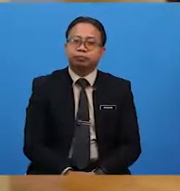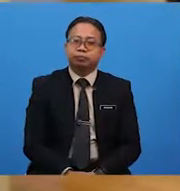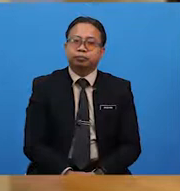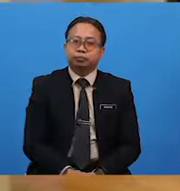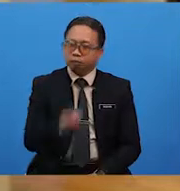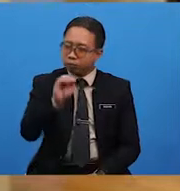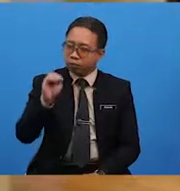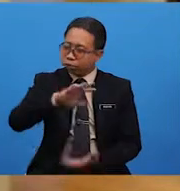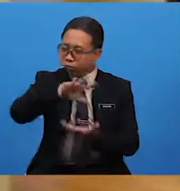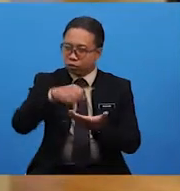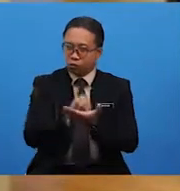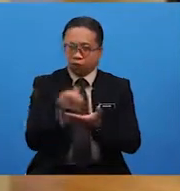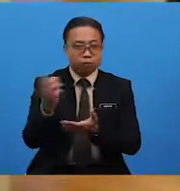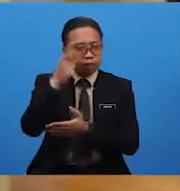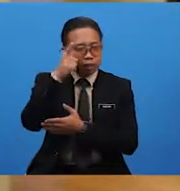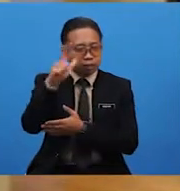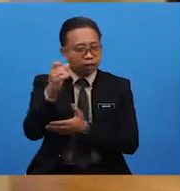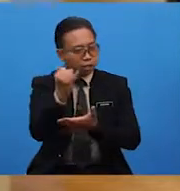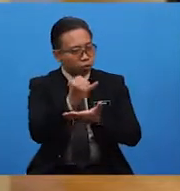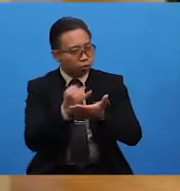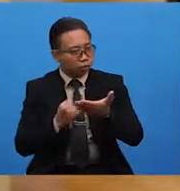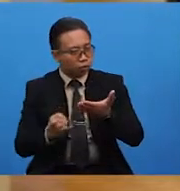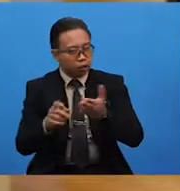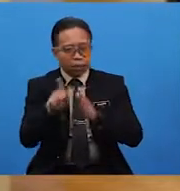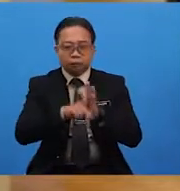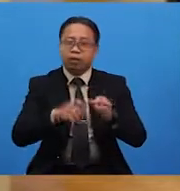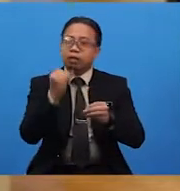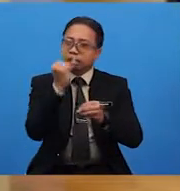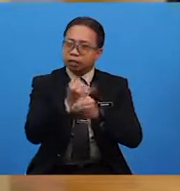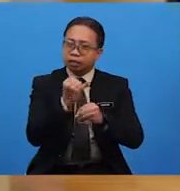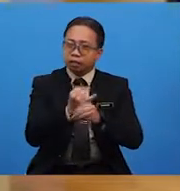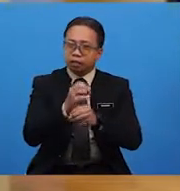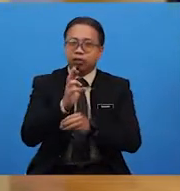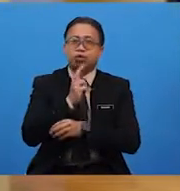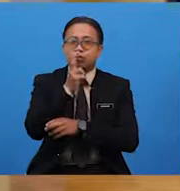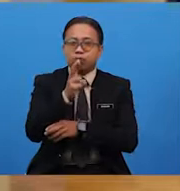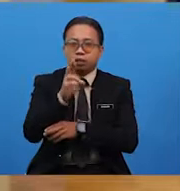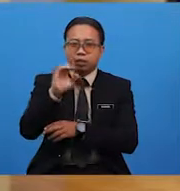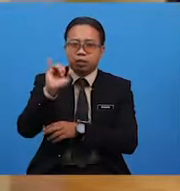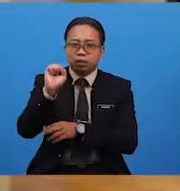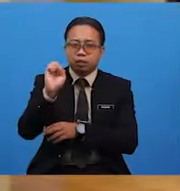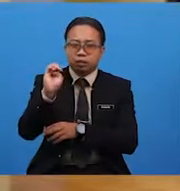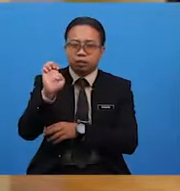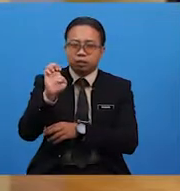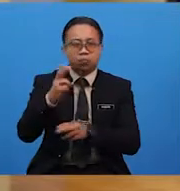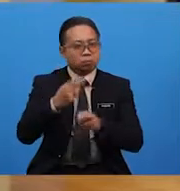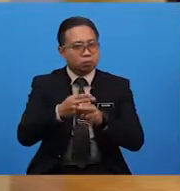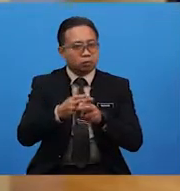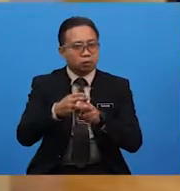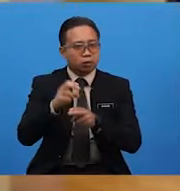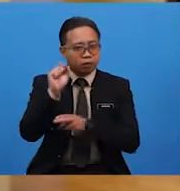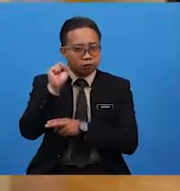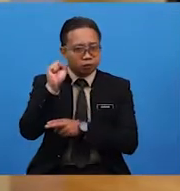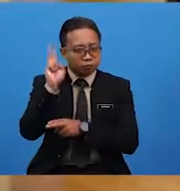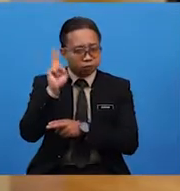juga pajak plaza di luasannya mari kita lihat lukisan pengkarya aliran surealisme ini yaitu Salvador Dali yang